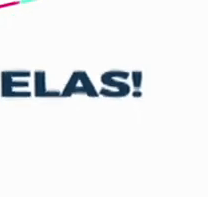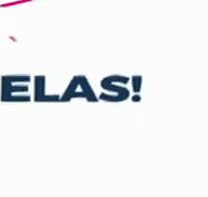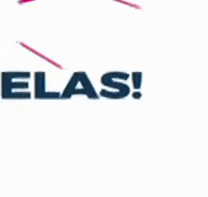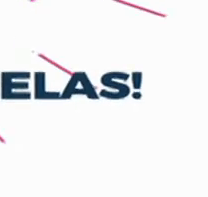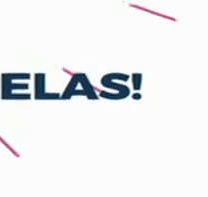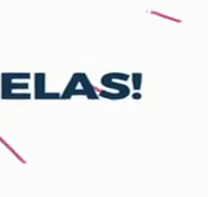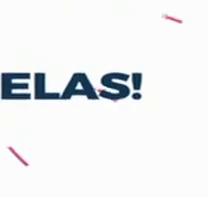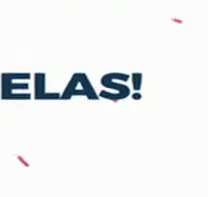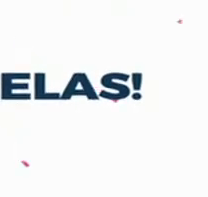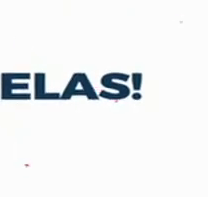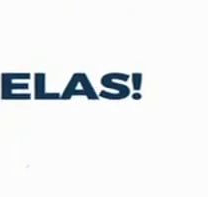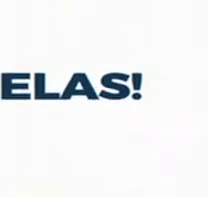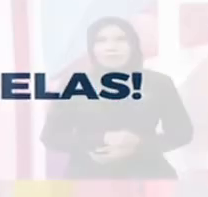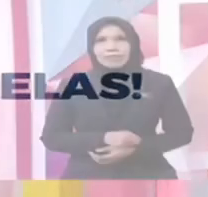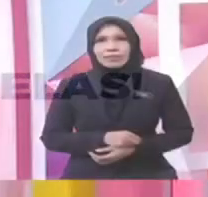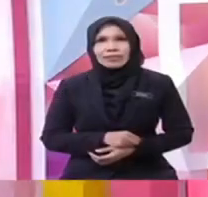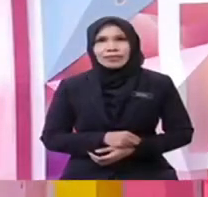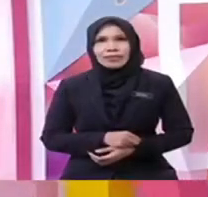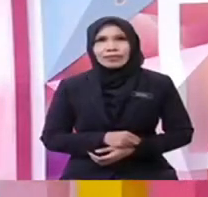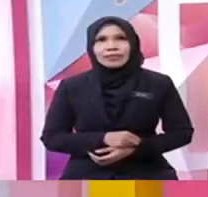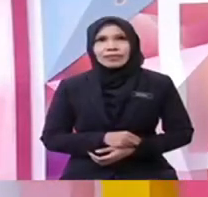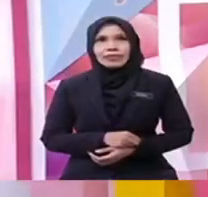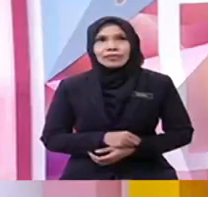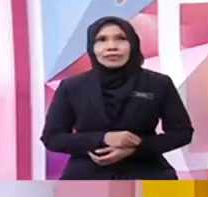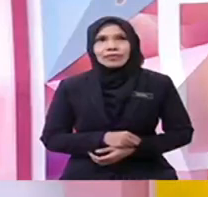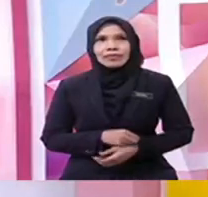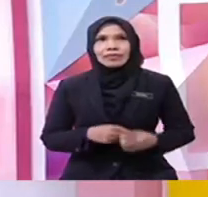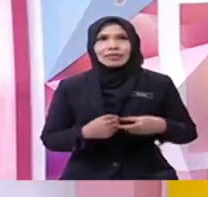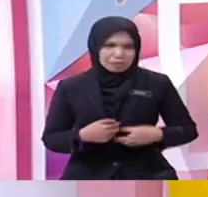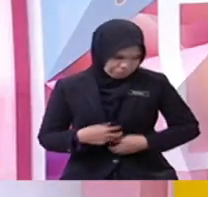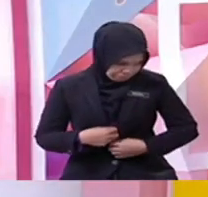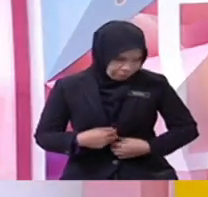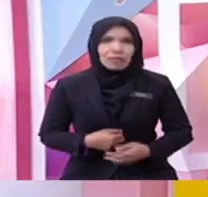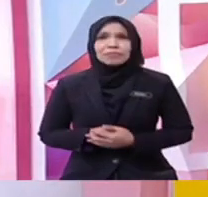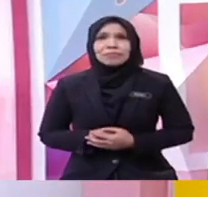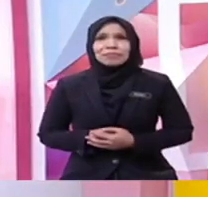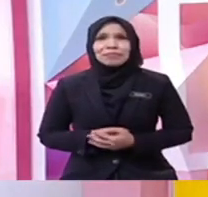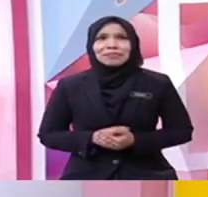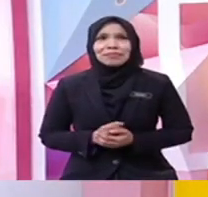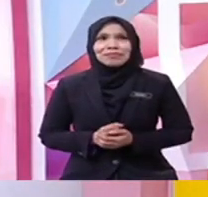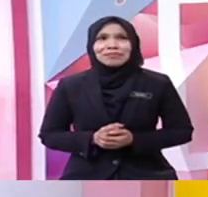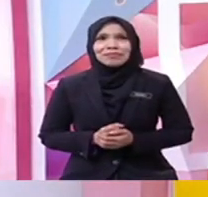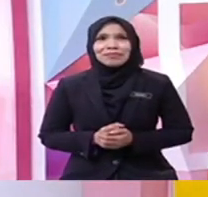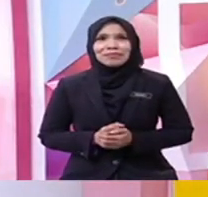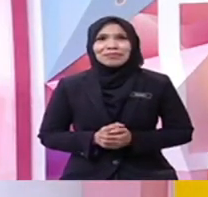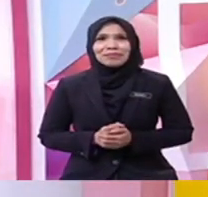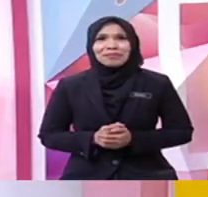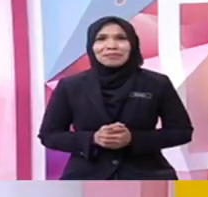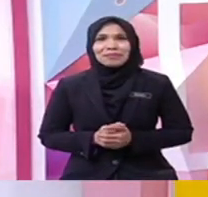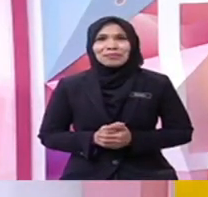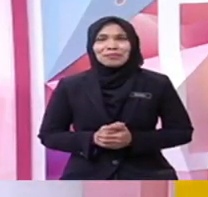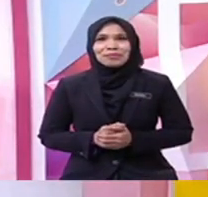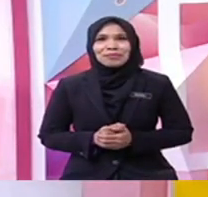titik-titik GPM by ke mari kita Dimah e-ddc VM magis kali this di